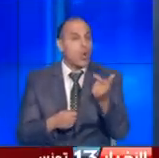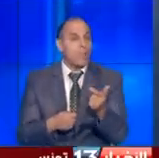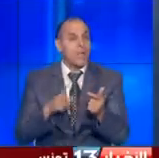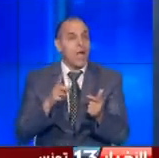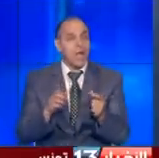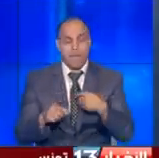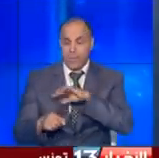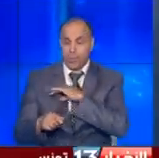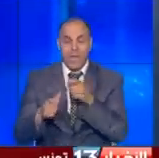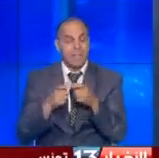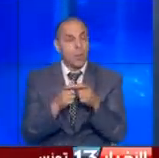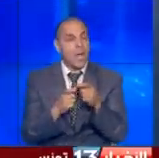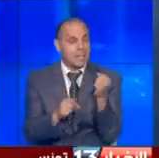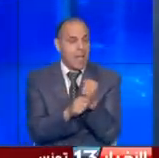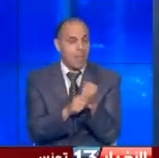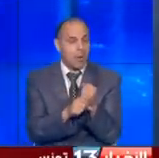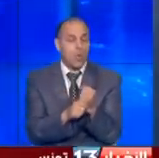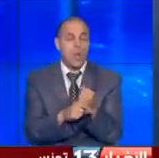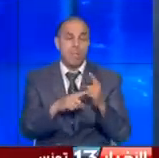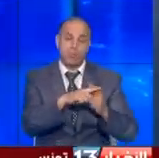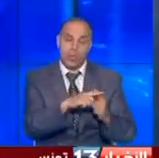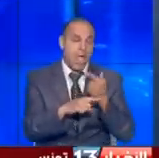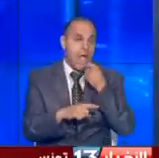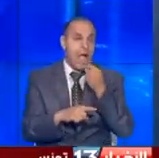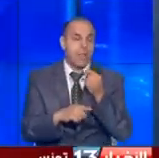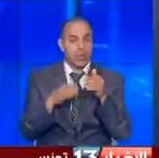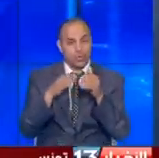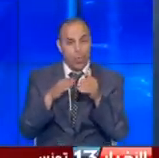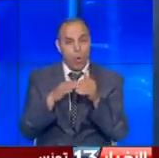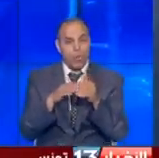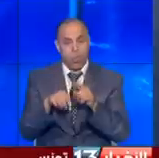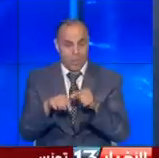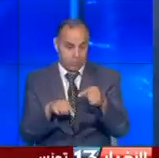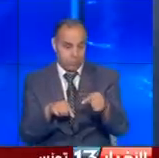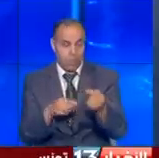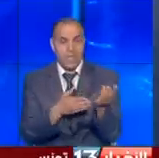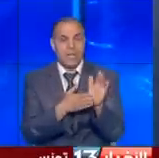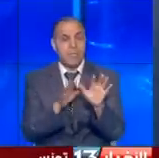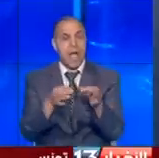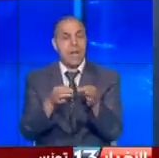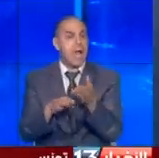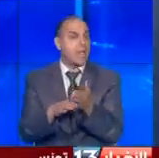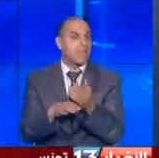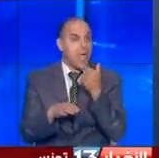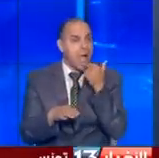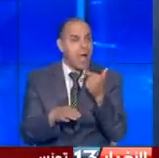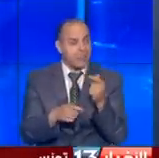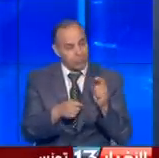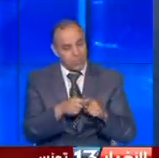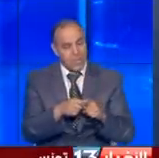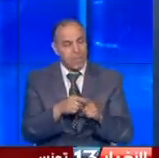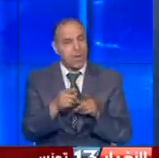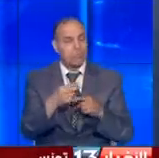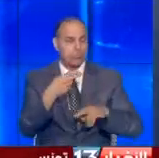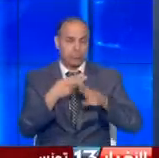أن الهياكل العمومية تعمل على التفاعل الإيجابي مع متطلبات المرحلة وتقديم الحلول الملائمة للمساهمة في